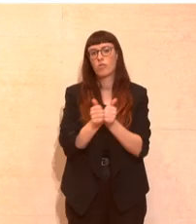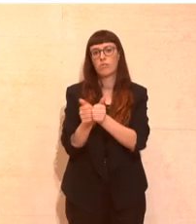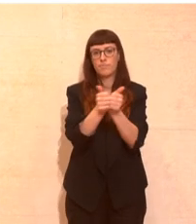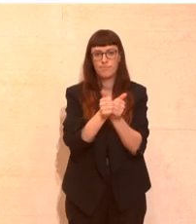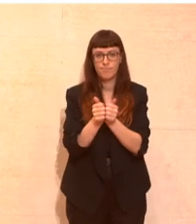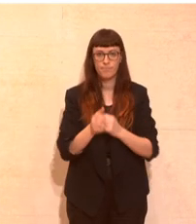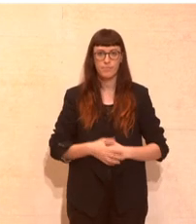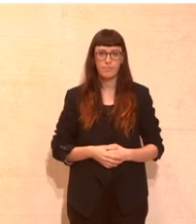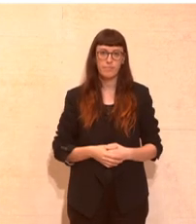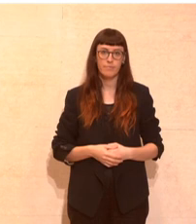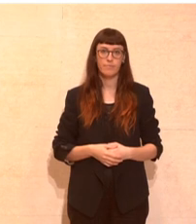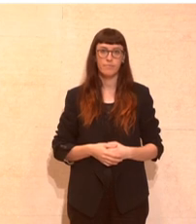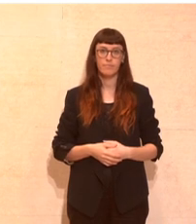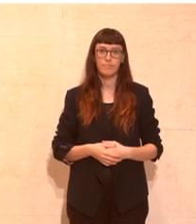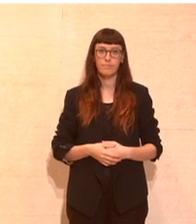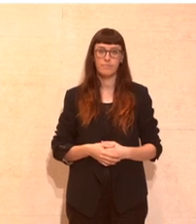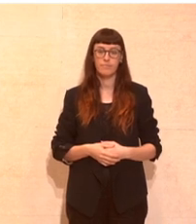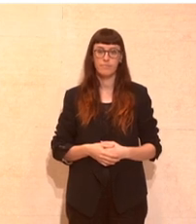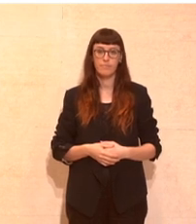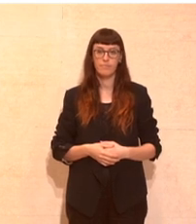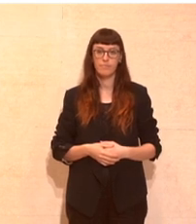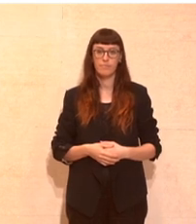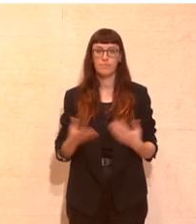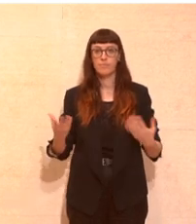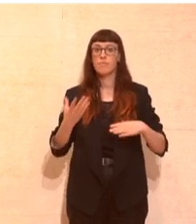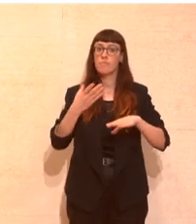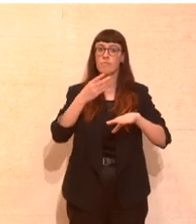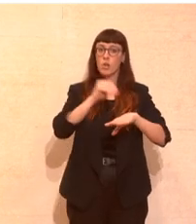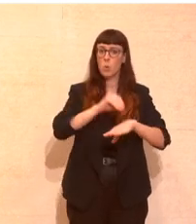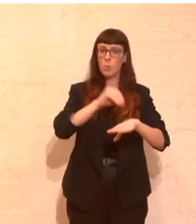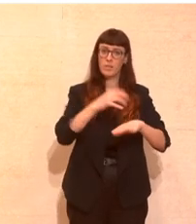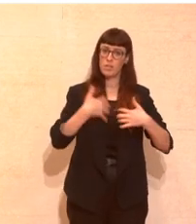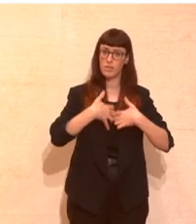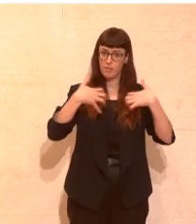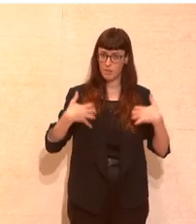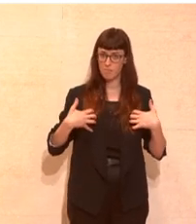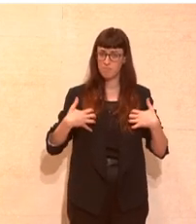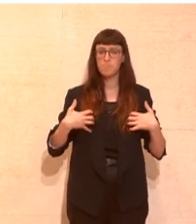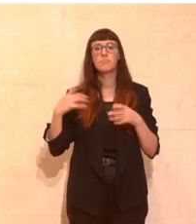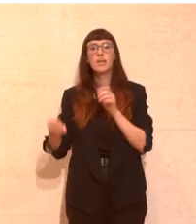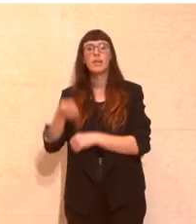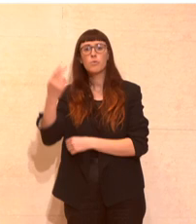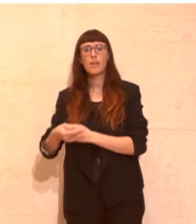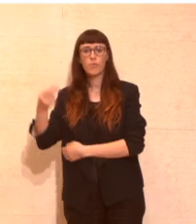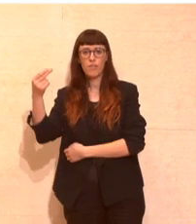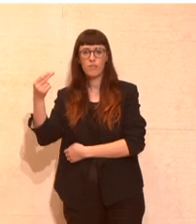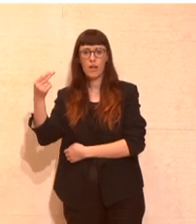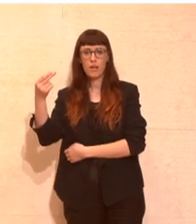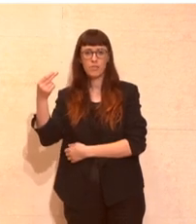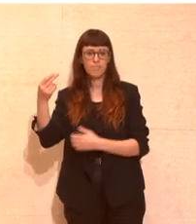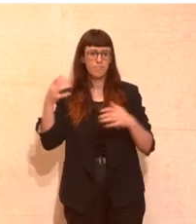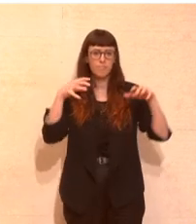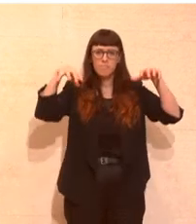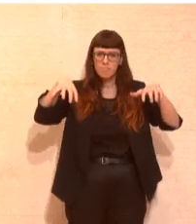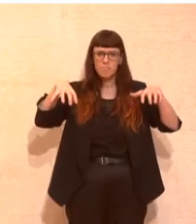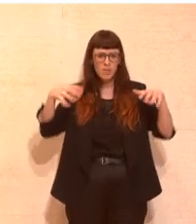Donc, dans cette ambition du Conseil scientifique de l'éducation nationale de faire justement une passerelle entre nos professions,